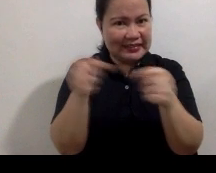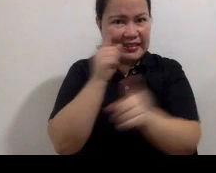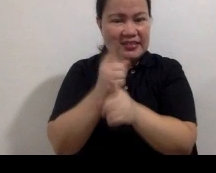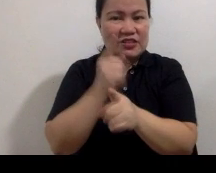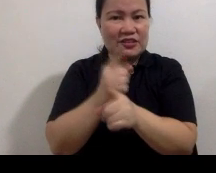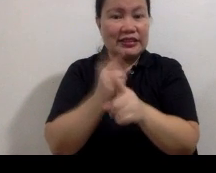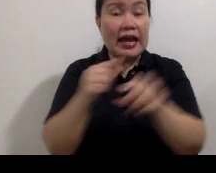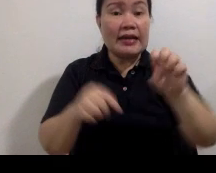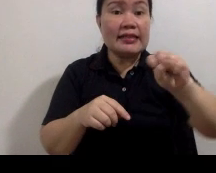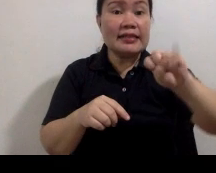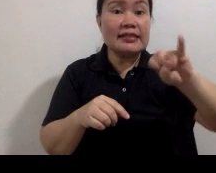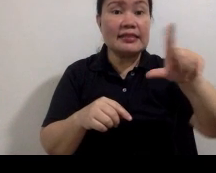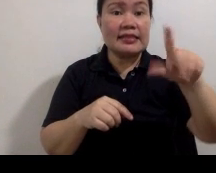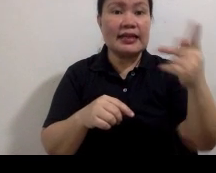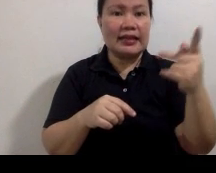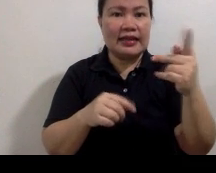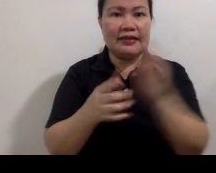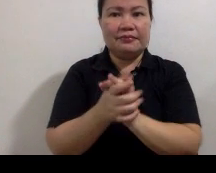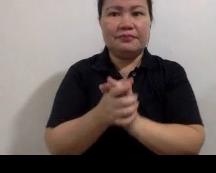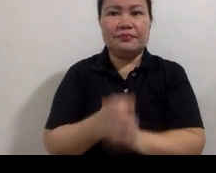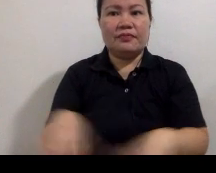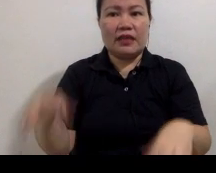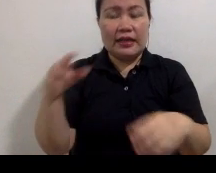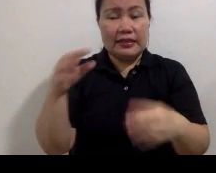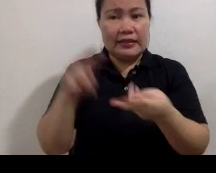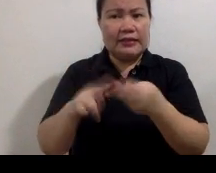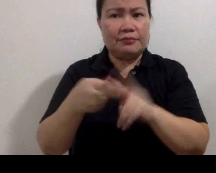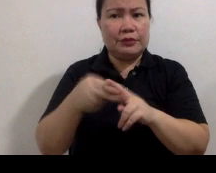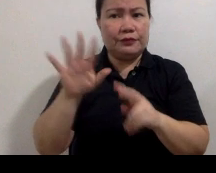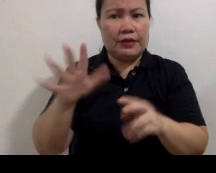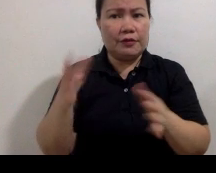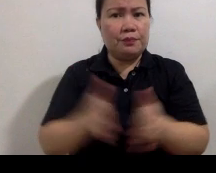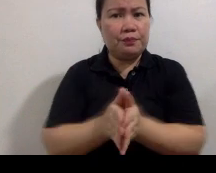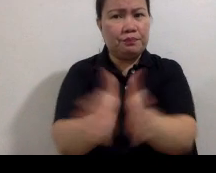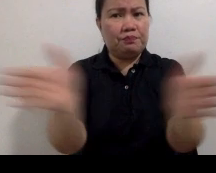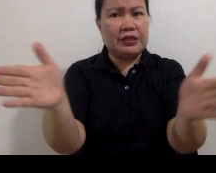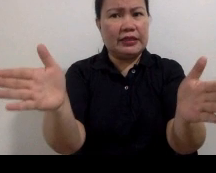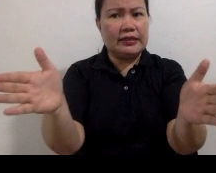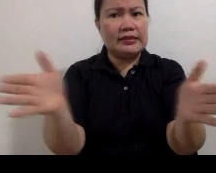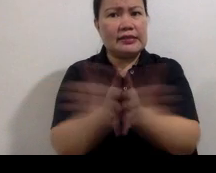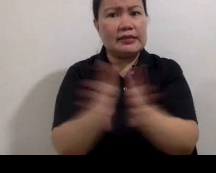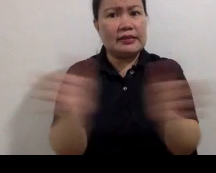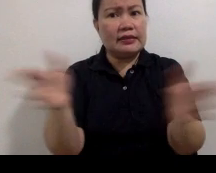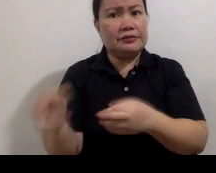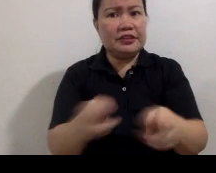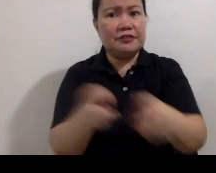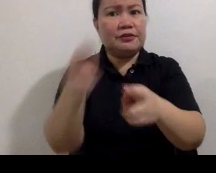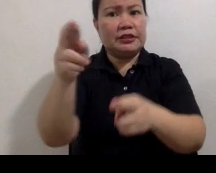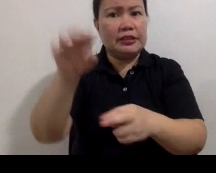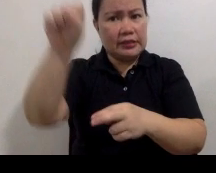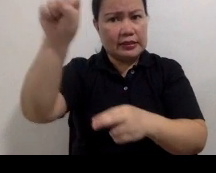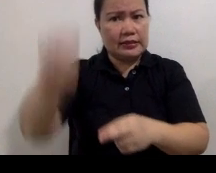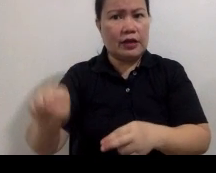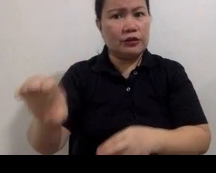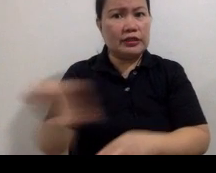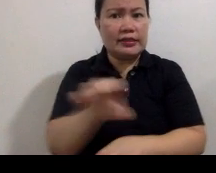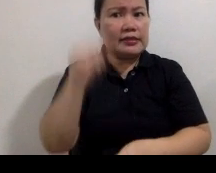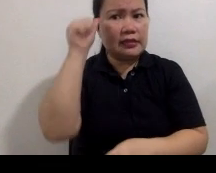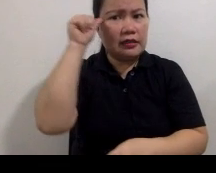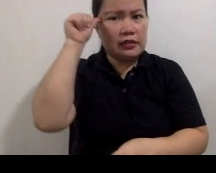Correct, ito ay ang bansang Japan. Okay, number 5. Ang malalaking ilog ng Timog Silangang Asya